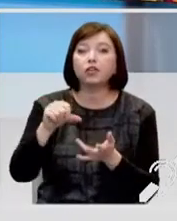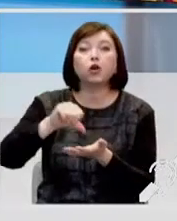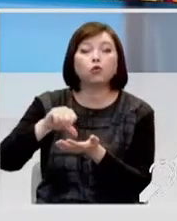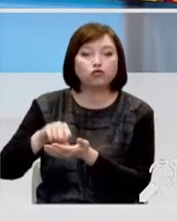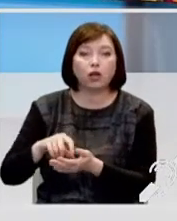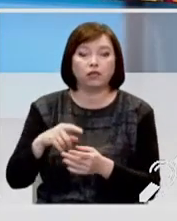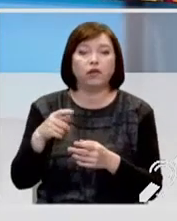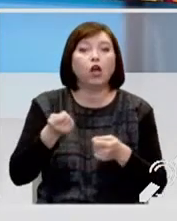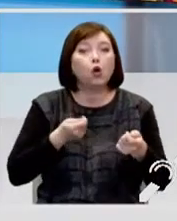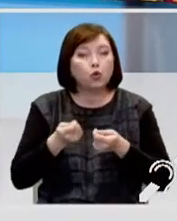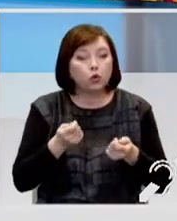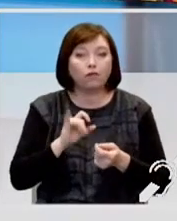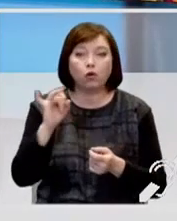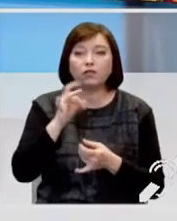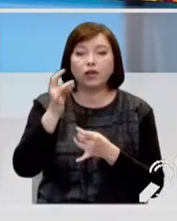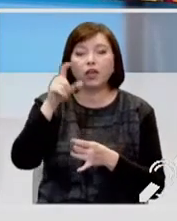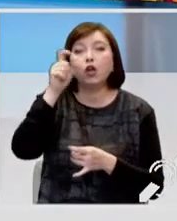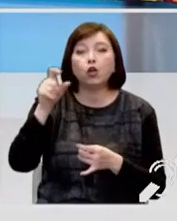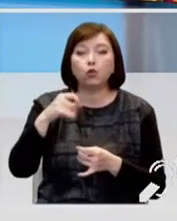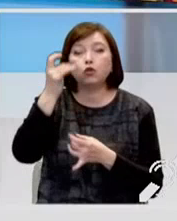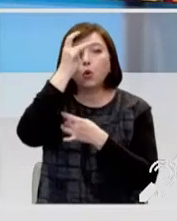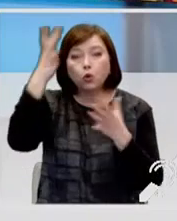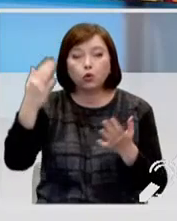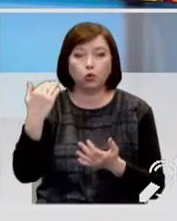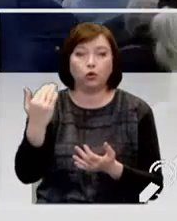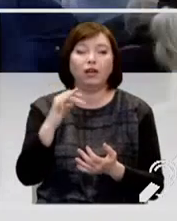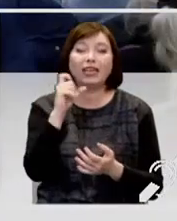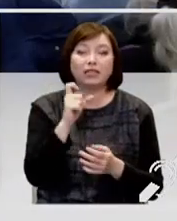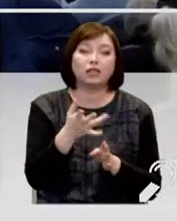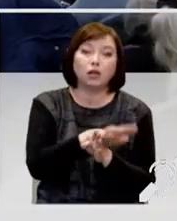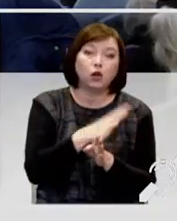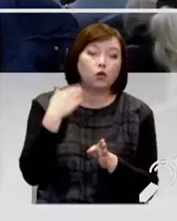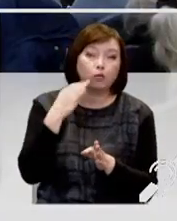participat autorități și oameni de cultură de pe ambele malurile Prutului.